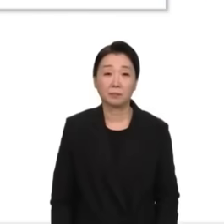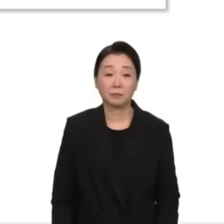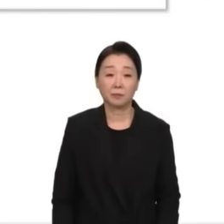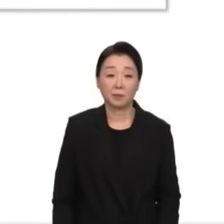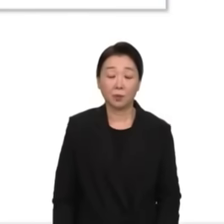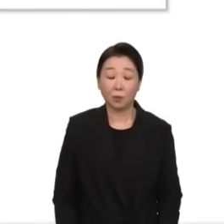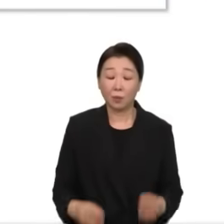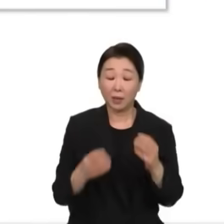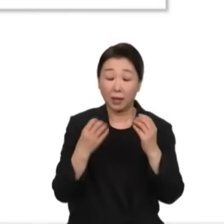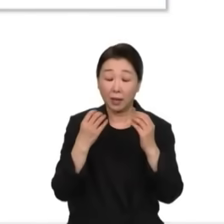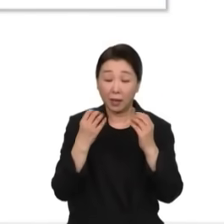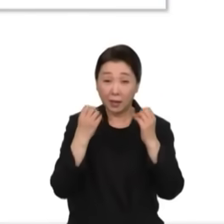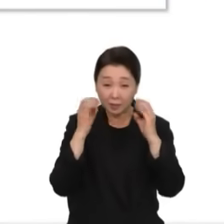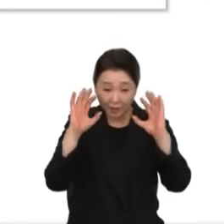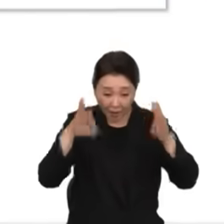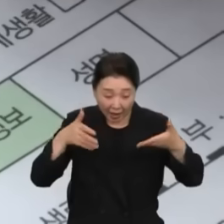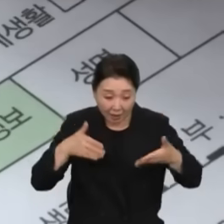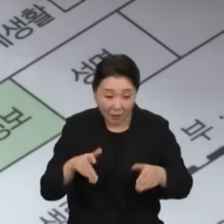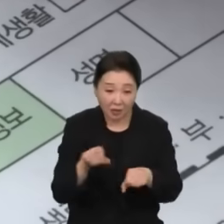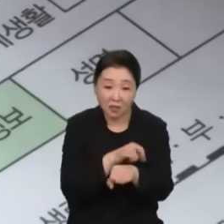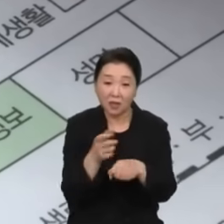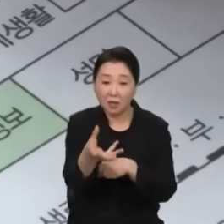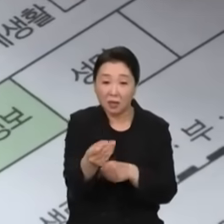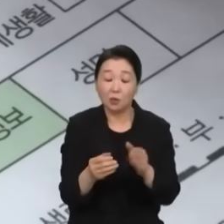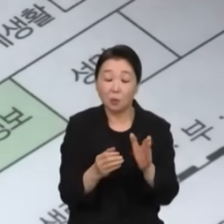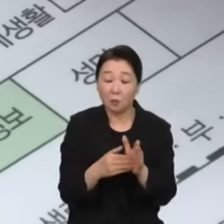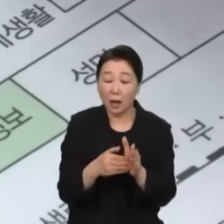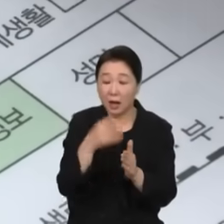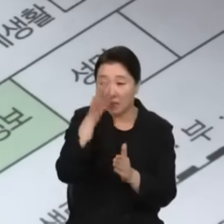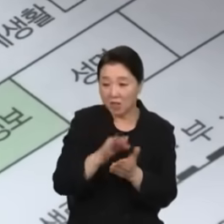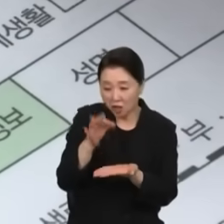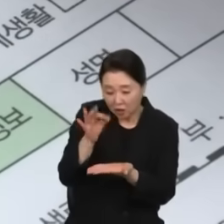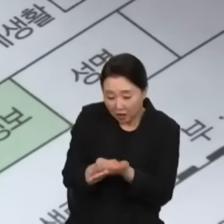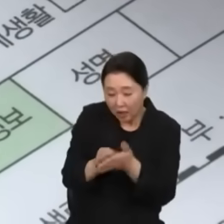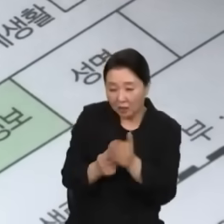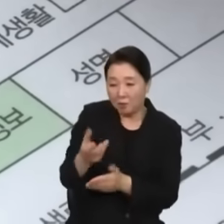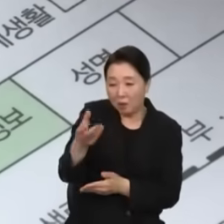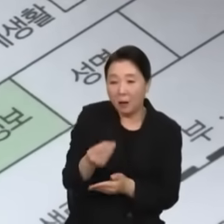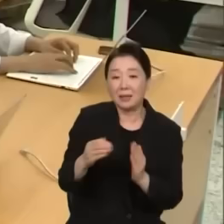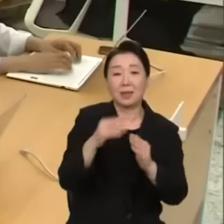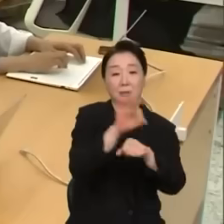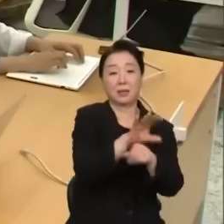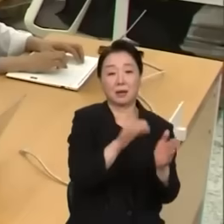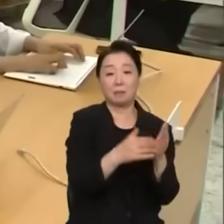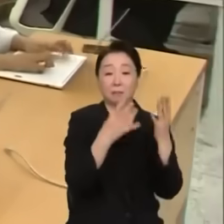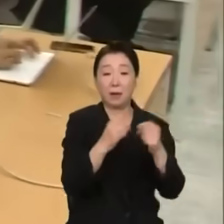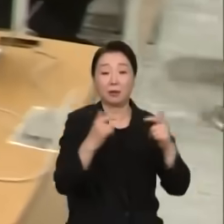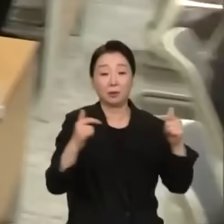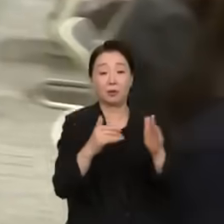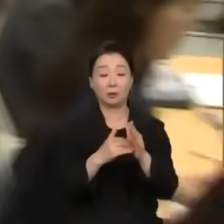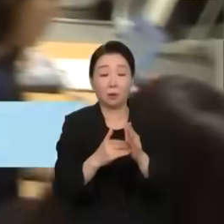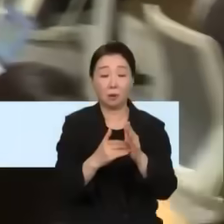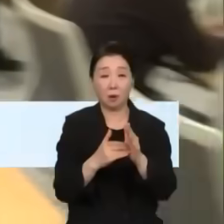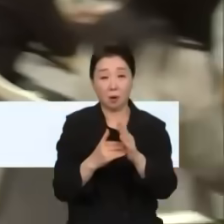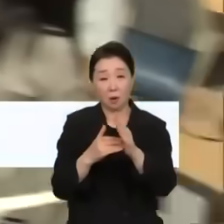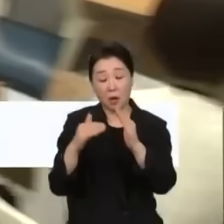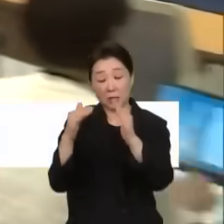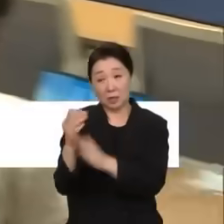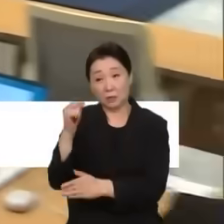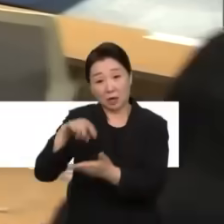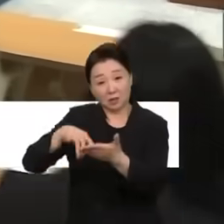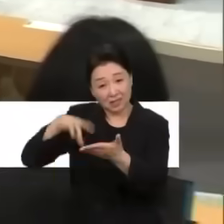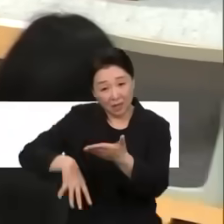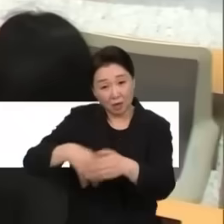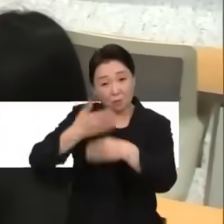특례대출 등 저금리 정책 상품을 이용해 내집마련에 나선 사람이는 걸로 보입니다 여기에 종부세를 사실상